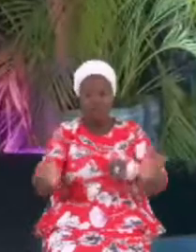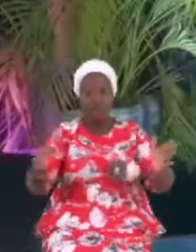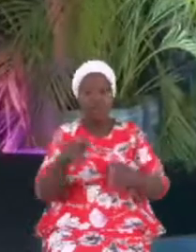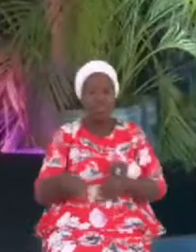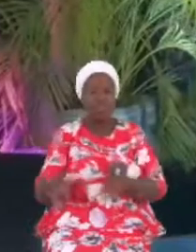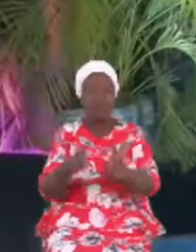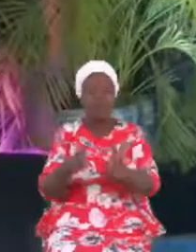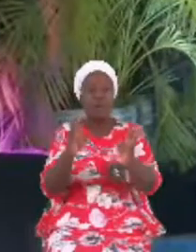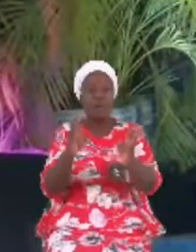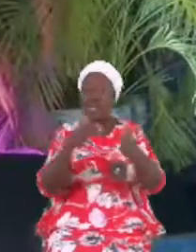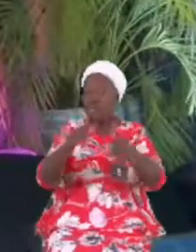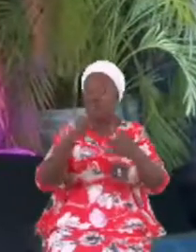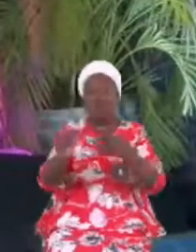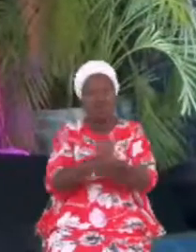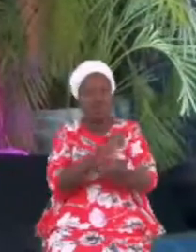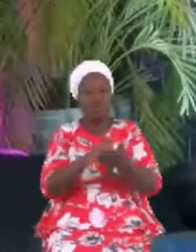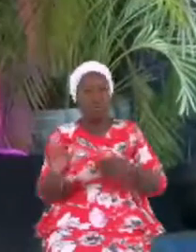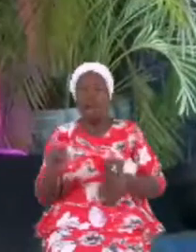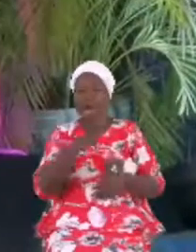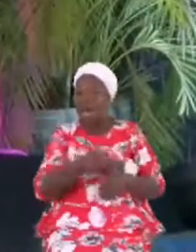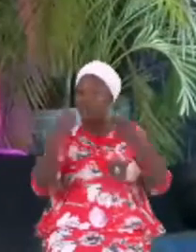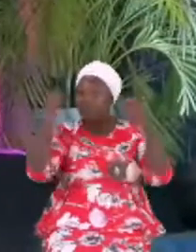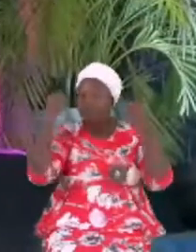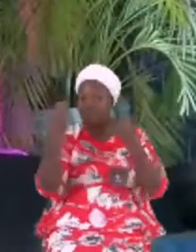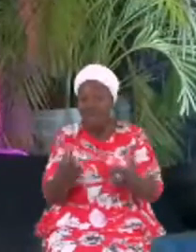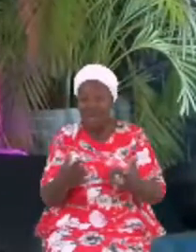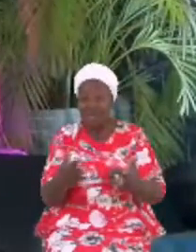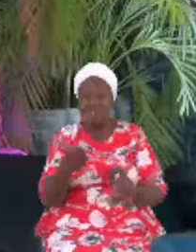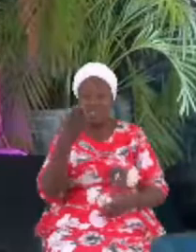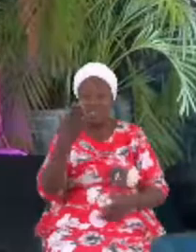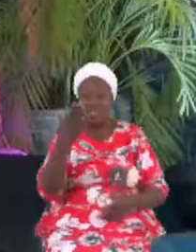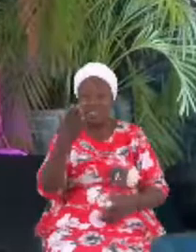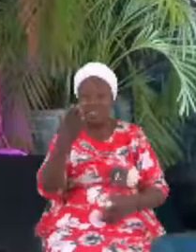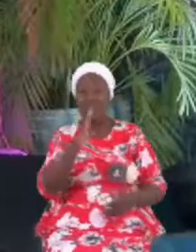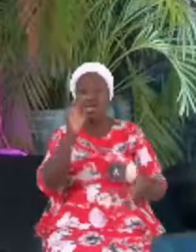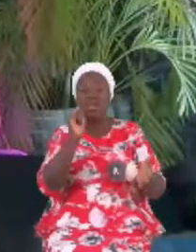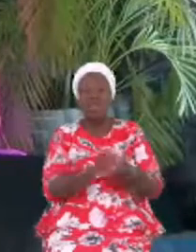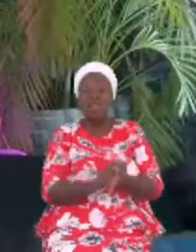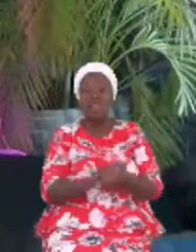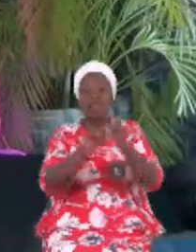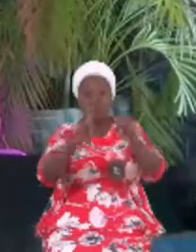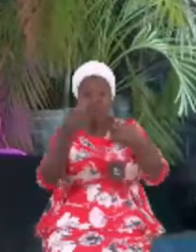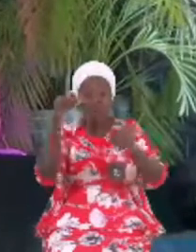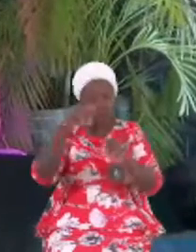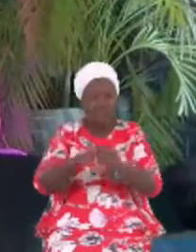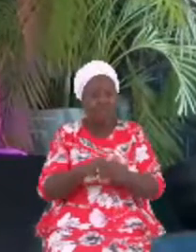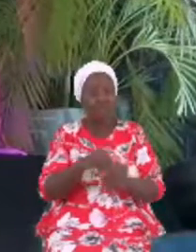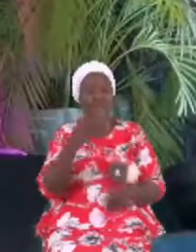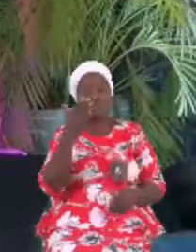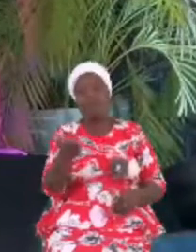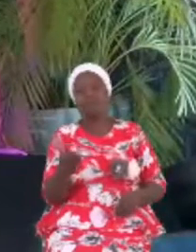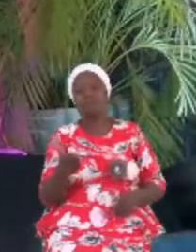qui mène à la perdition. Et il y en a beaucoup qui entrent par là.